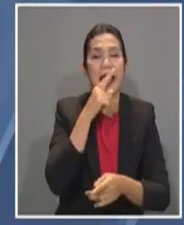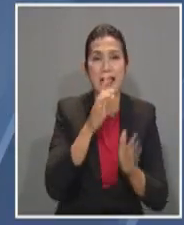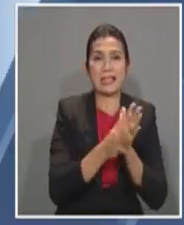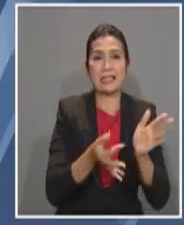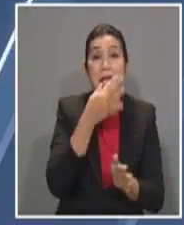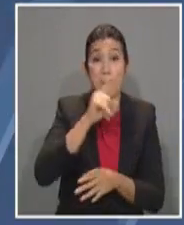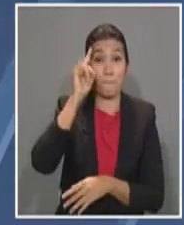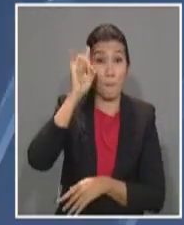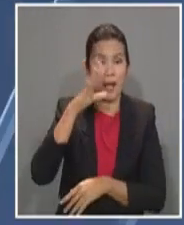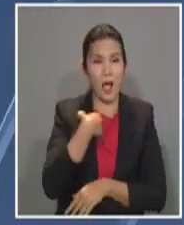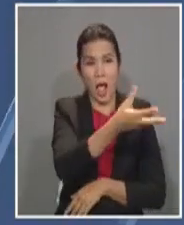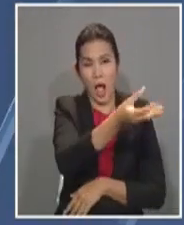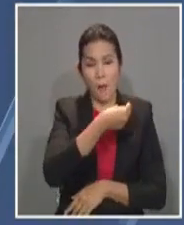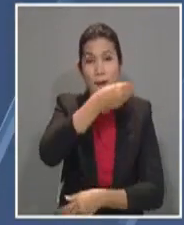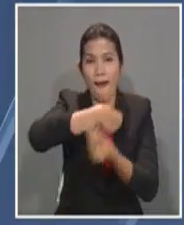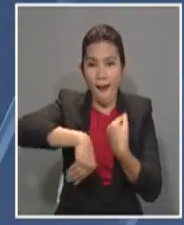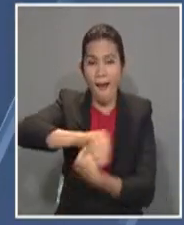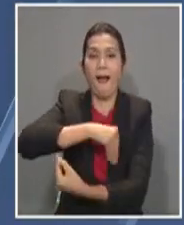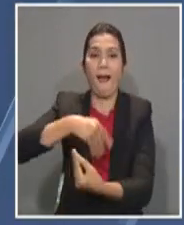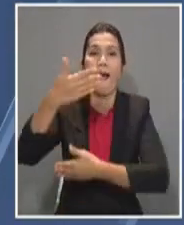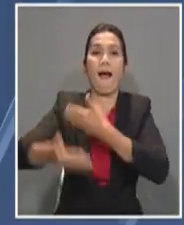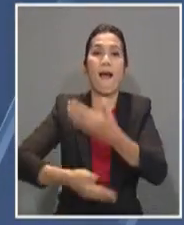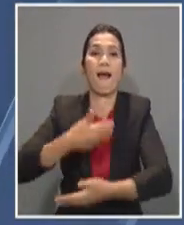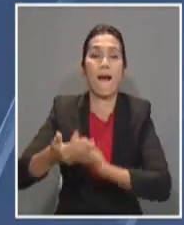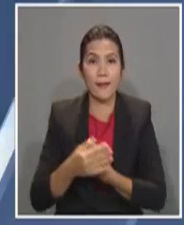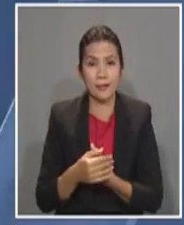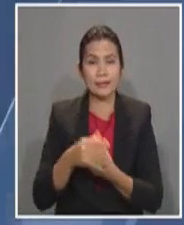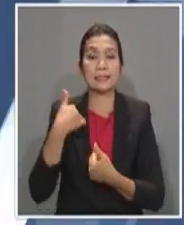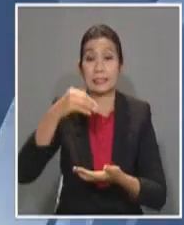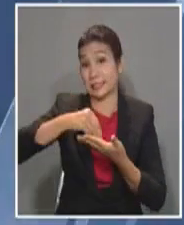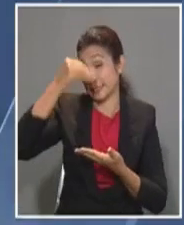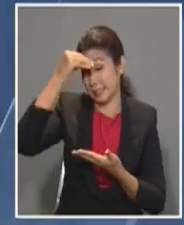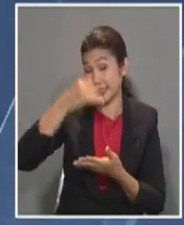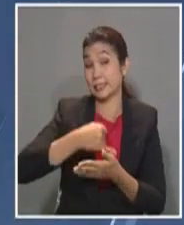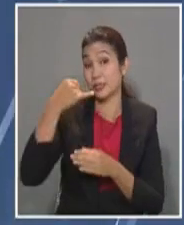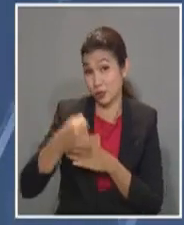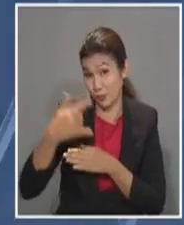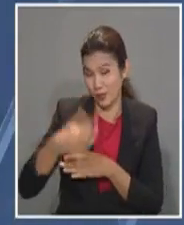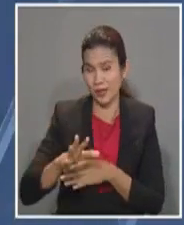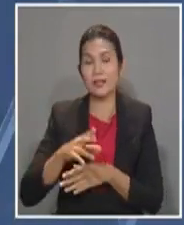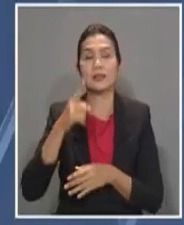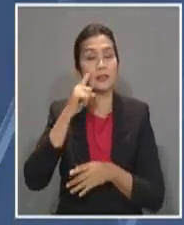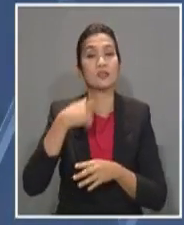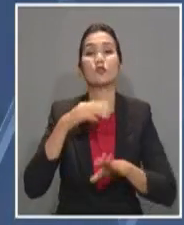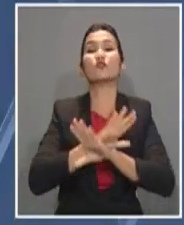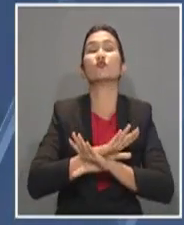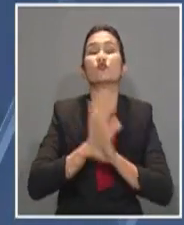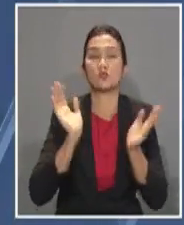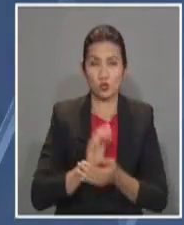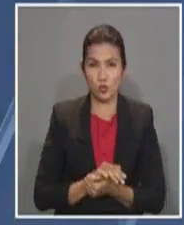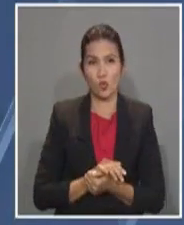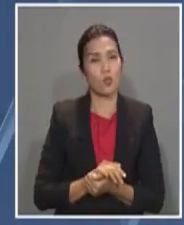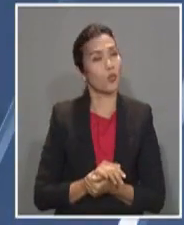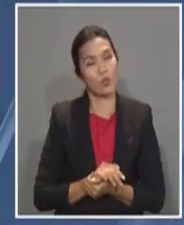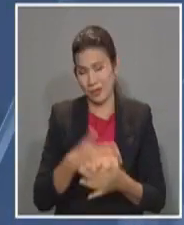อ้พัฒนา จากผู้เสพมาเป็ นผ ู้ ขาย แล้วคิดว่าเดี๋ยวเรียนจบนะขายยาส่งตัวเองเรียนจบก็จะเลิกแล้วแหละโ